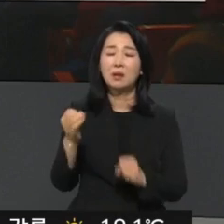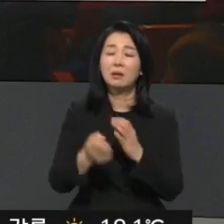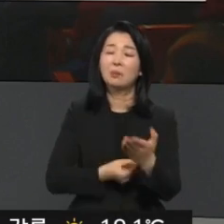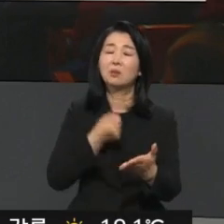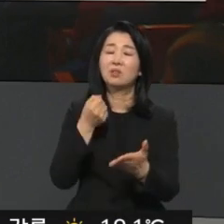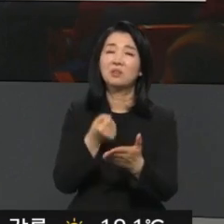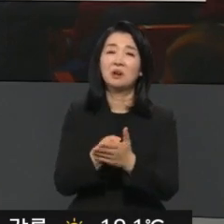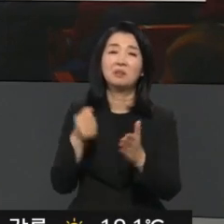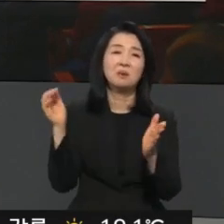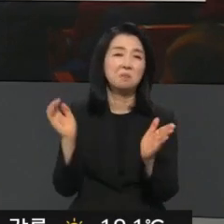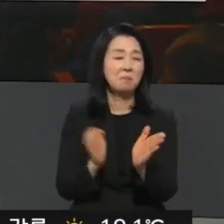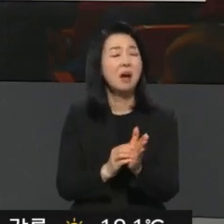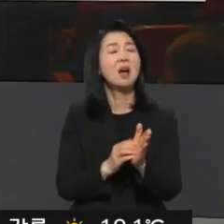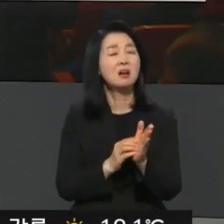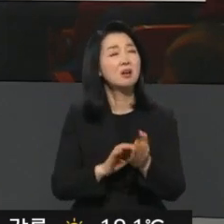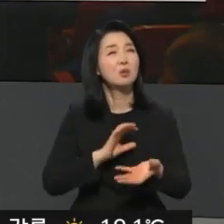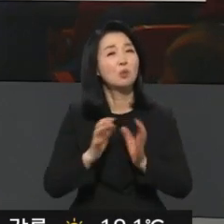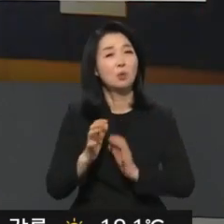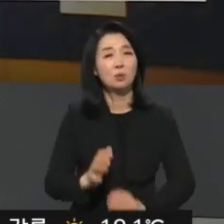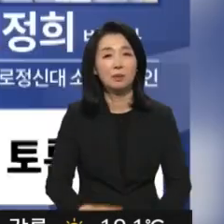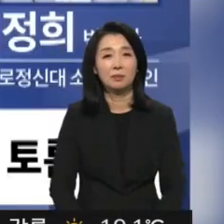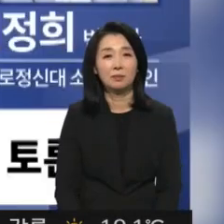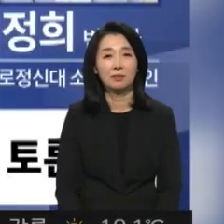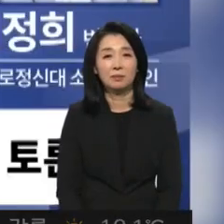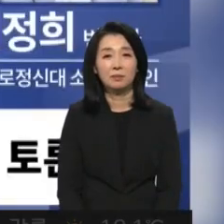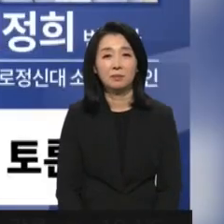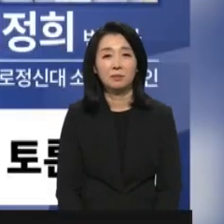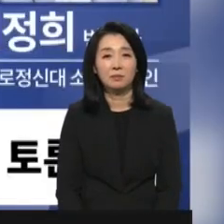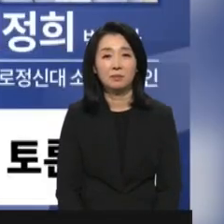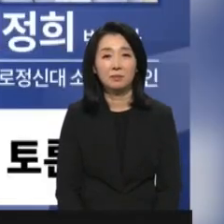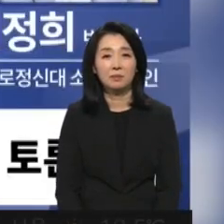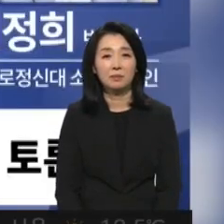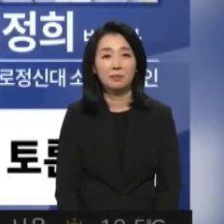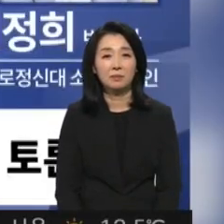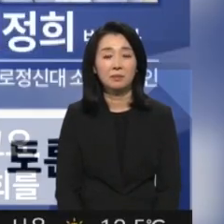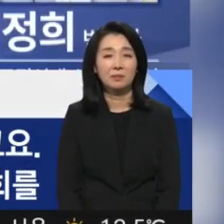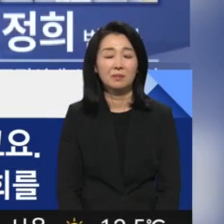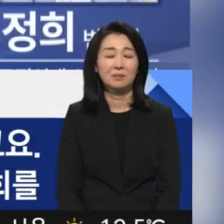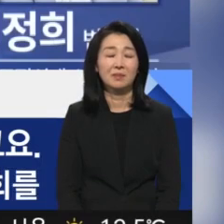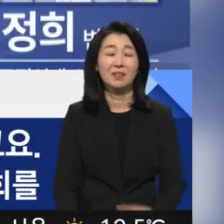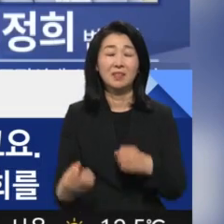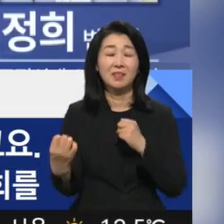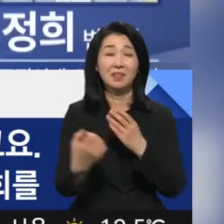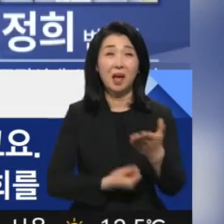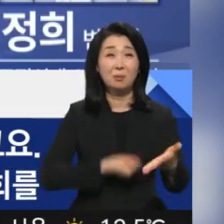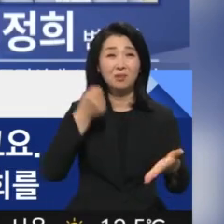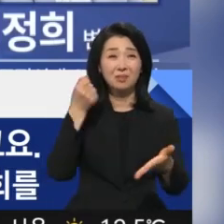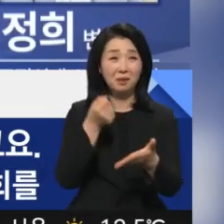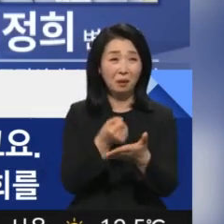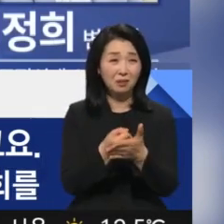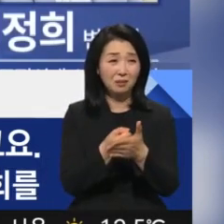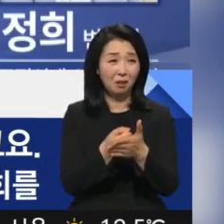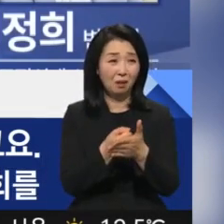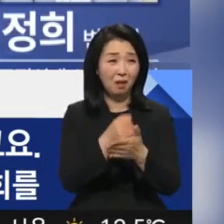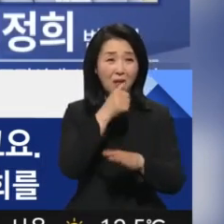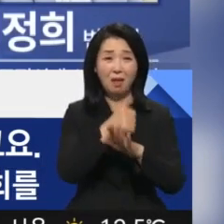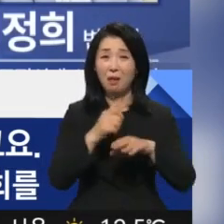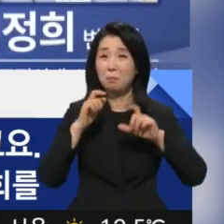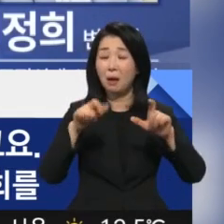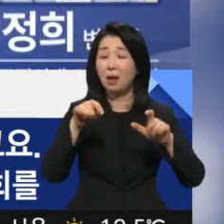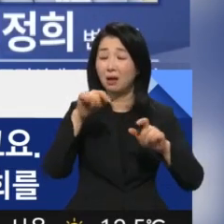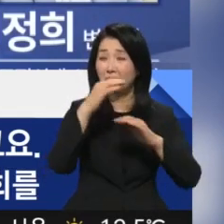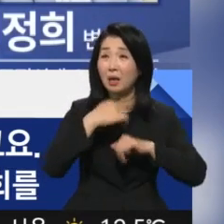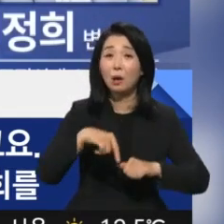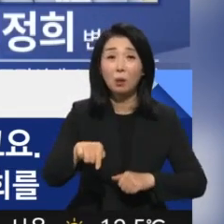답정너라는 의심을 피해가기 어렵습니다 사실 답정너 상황이지 않나 싶습니다 이미